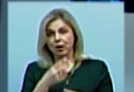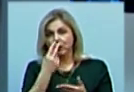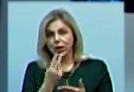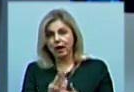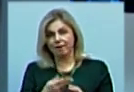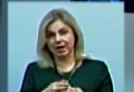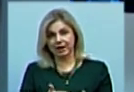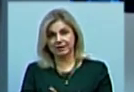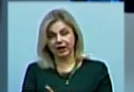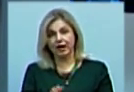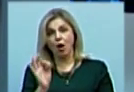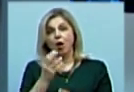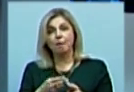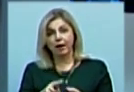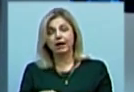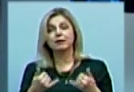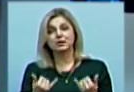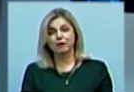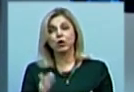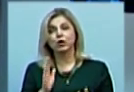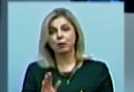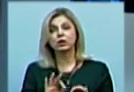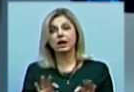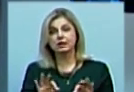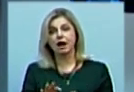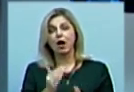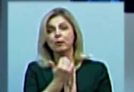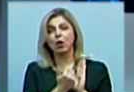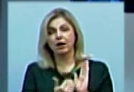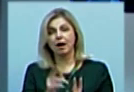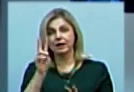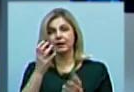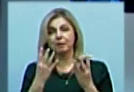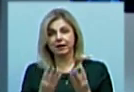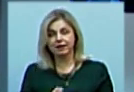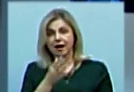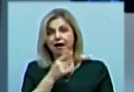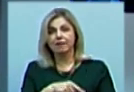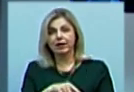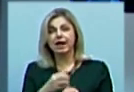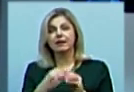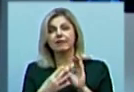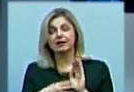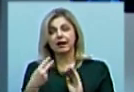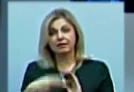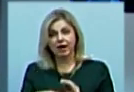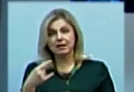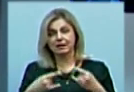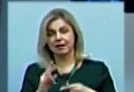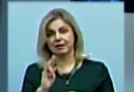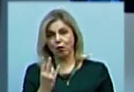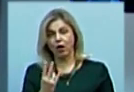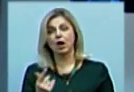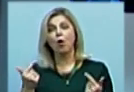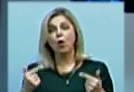цій сфері. Про це сьогодні дивіться у програмі «Тема дня» о 19:20 на телеканалі «Миколаїв». Гість прямого ефіру